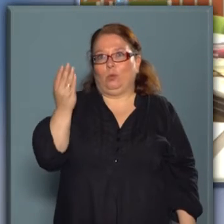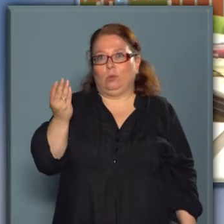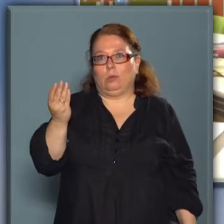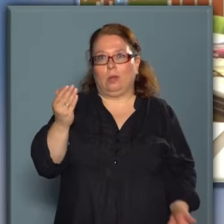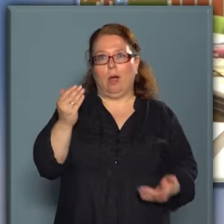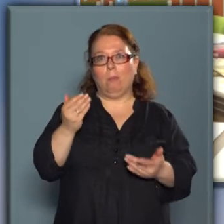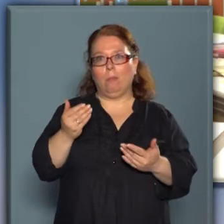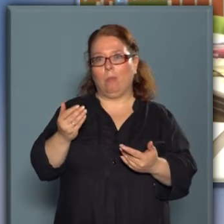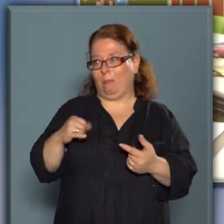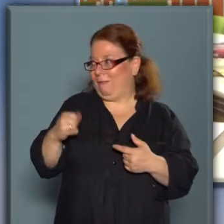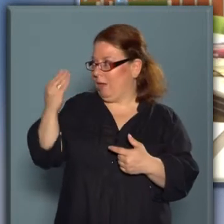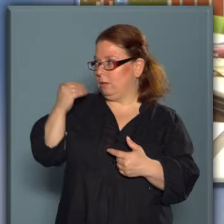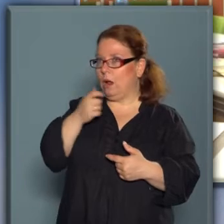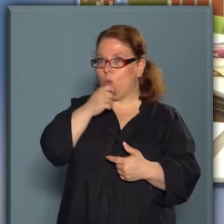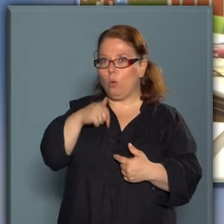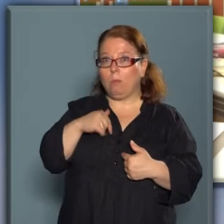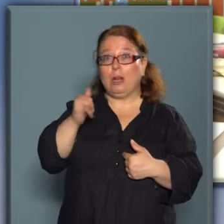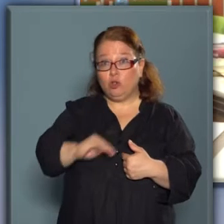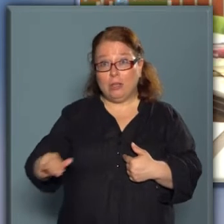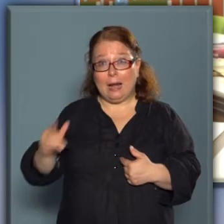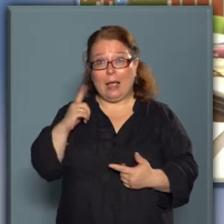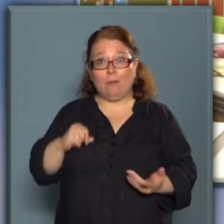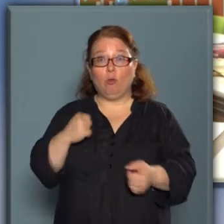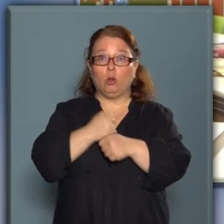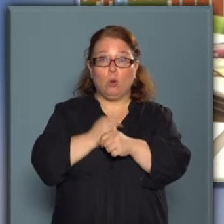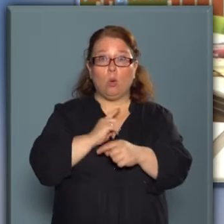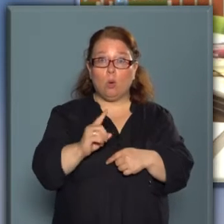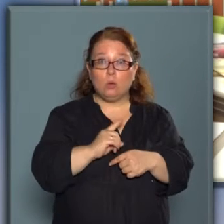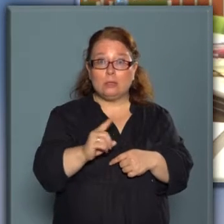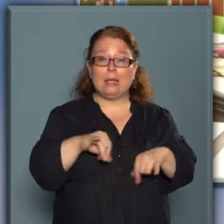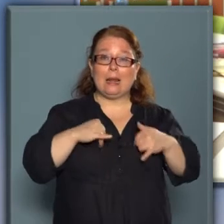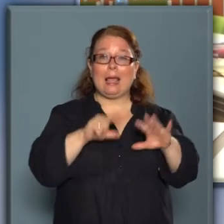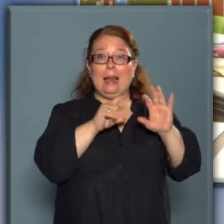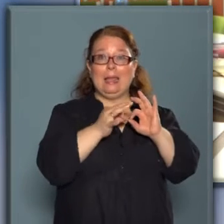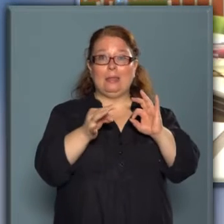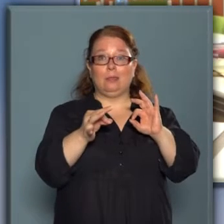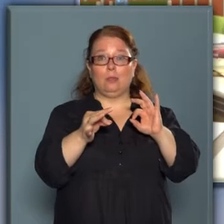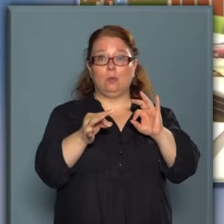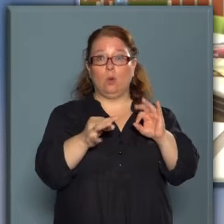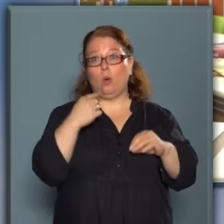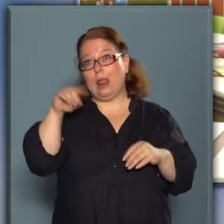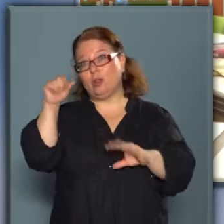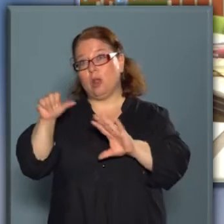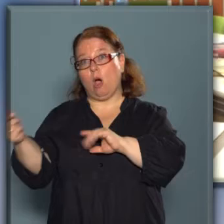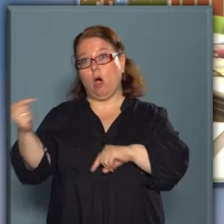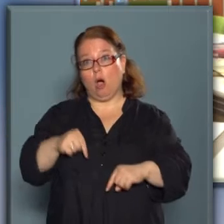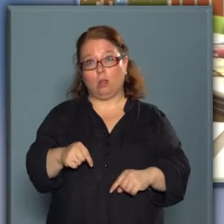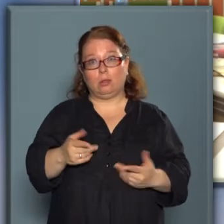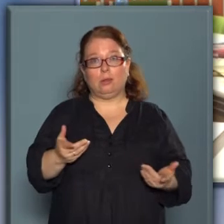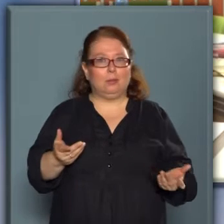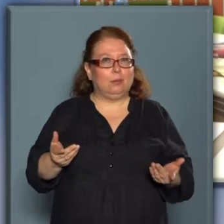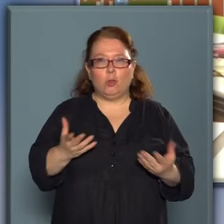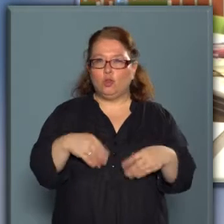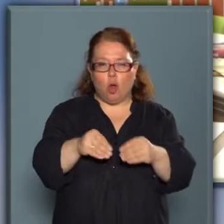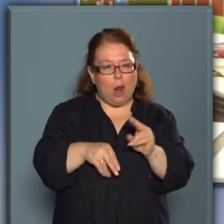tudtam még olyan intenzíven foglalkozni. Nekem is gyerekeim voltak, dolgozni jártam, reggel 7-kor elmentem, délután 6-kor